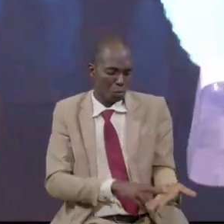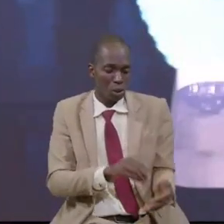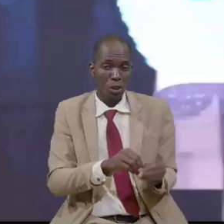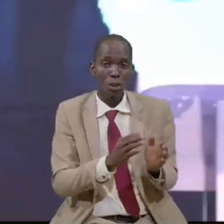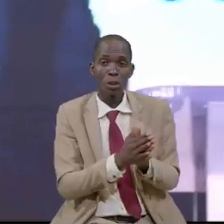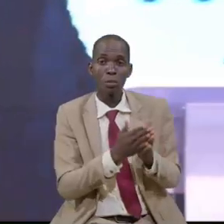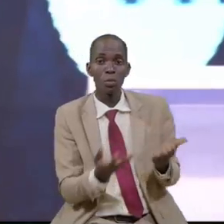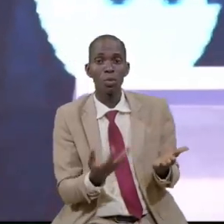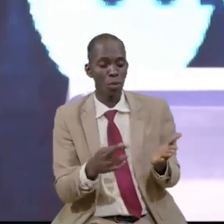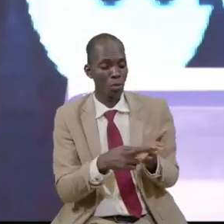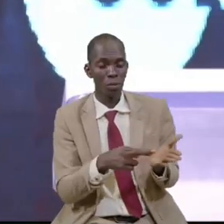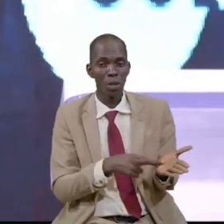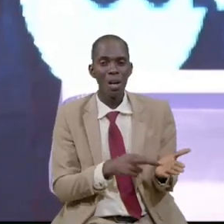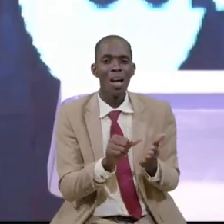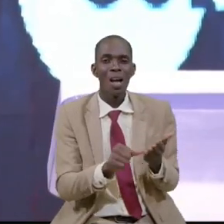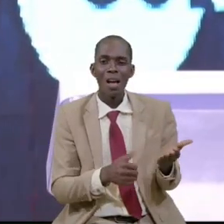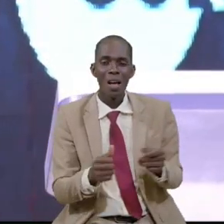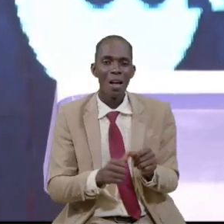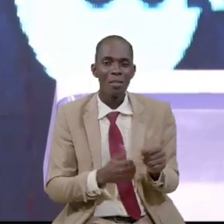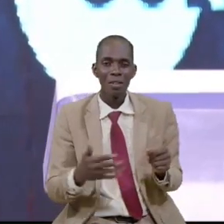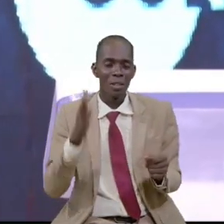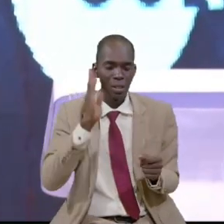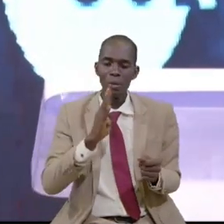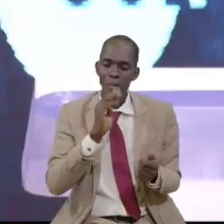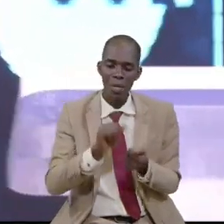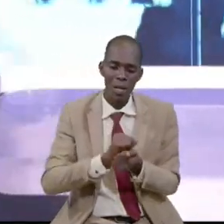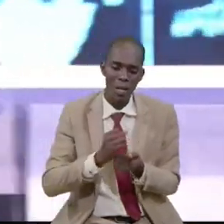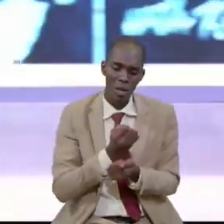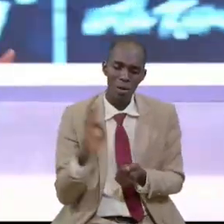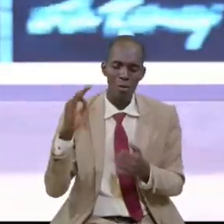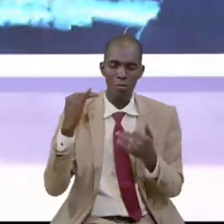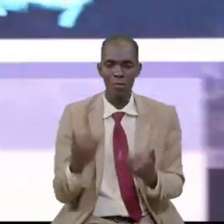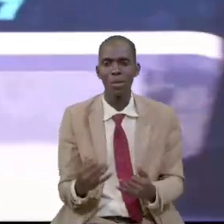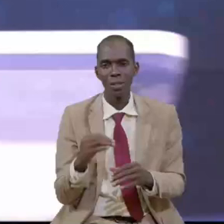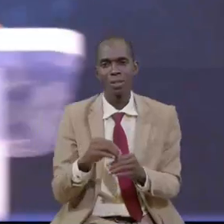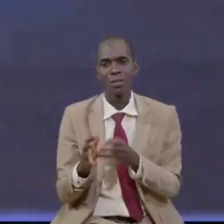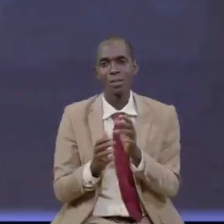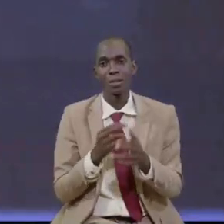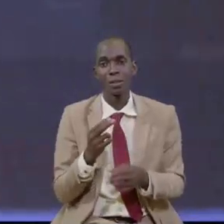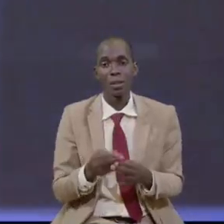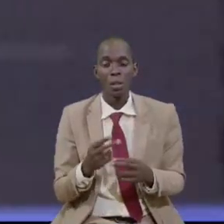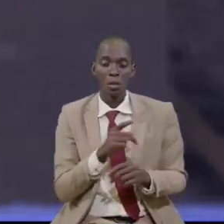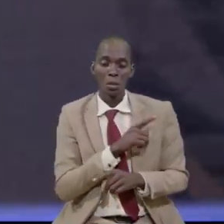contre vous, tout sera effacé maintenant. Et le Seigneur va